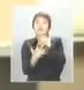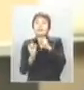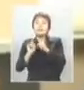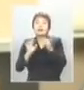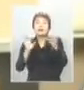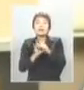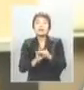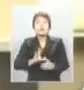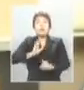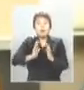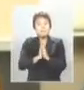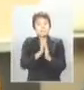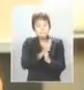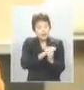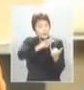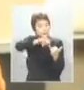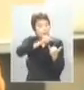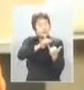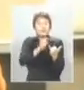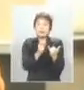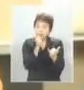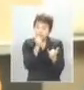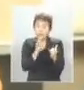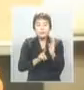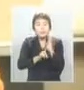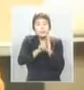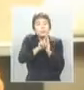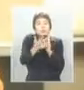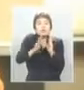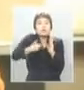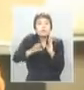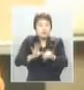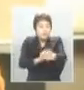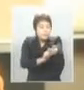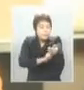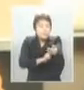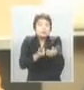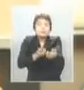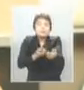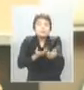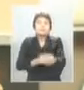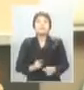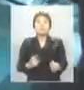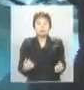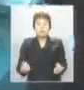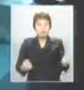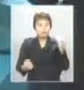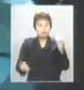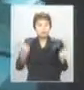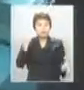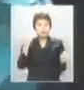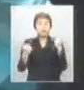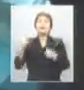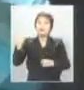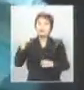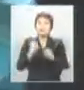าสโดยรวมของหลพ่อคุดีขึ้นไม่มีไ้คามดันและชีพระจรปกติแขนและขาด้านซ้ายมีแงมากขึ้นแต่